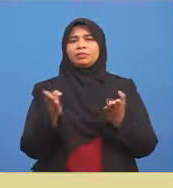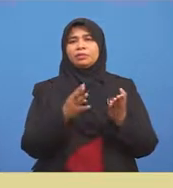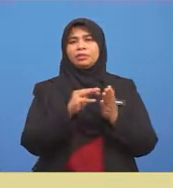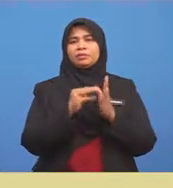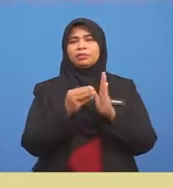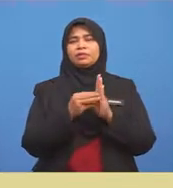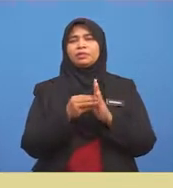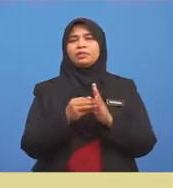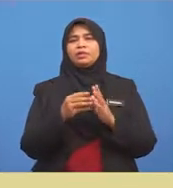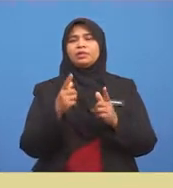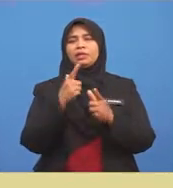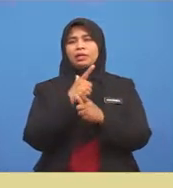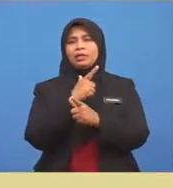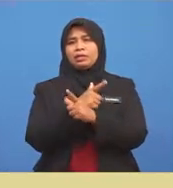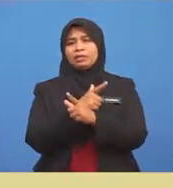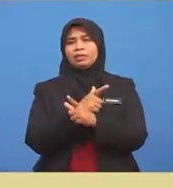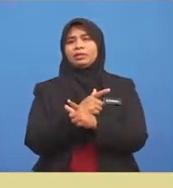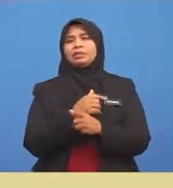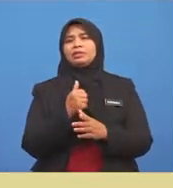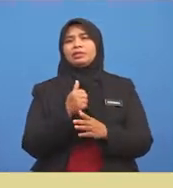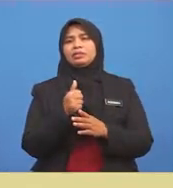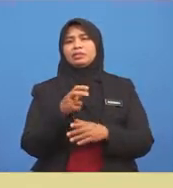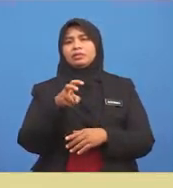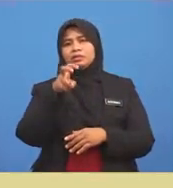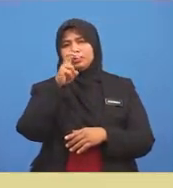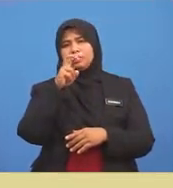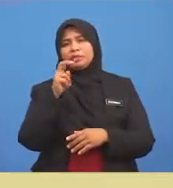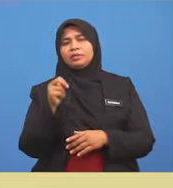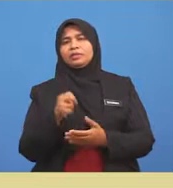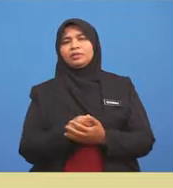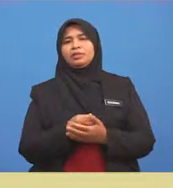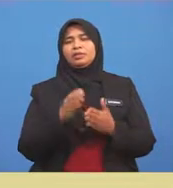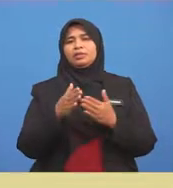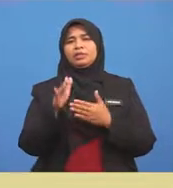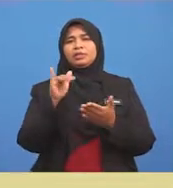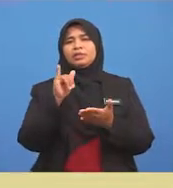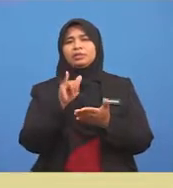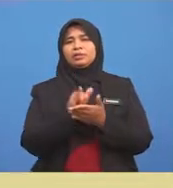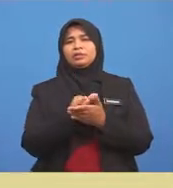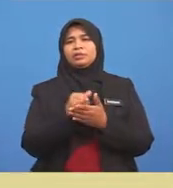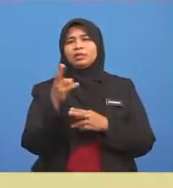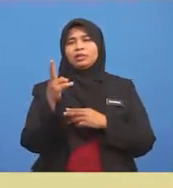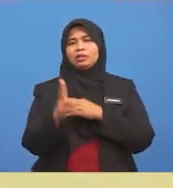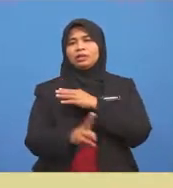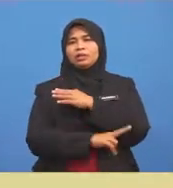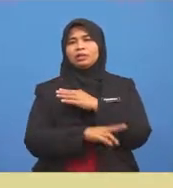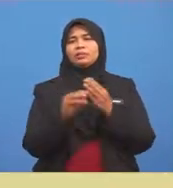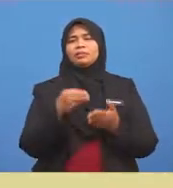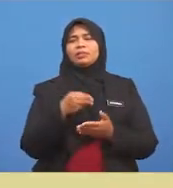membawa maksud larangan dan tegahan. Oleh itu, haram memberikan